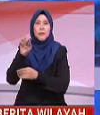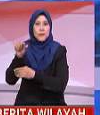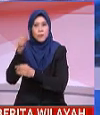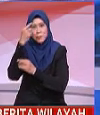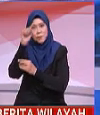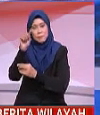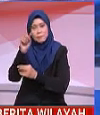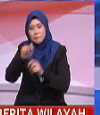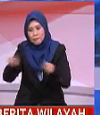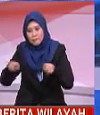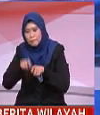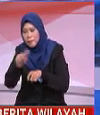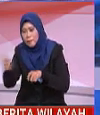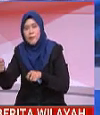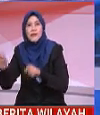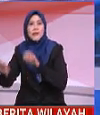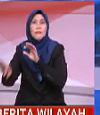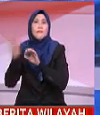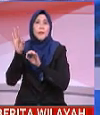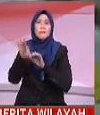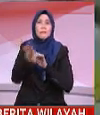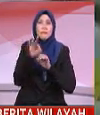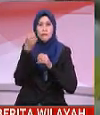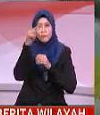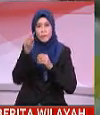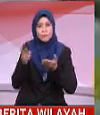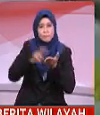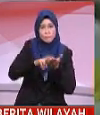yang telah dikenal pasti.